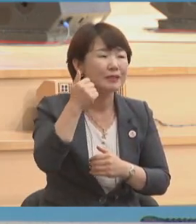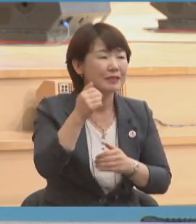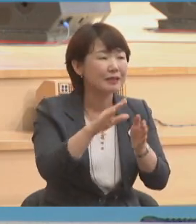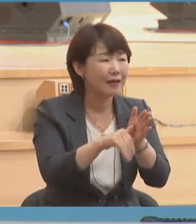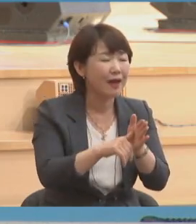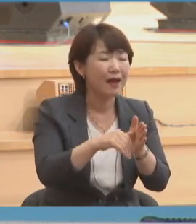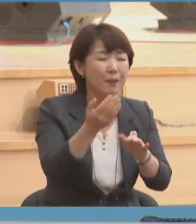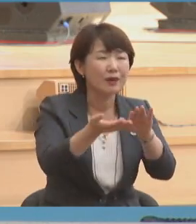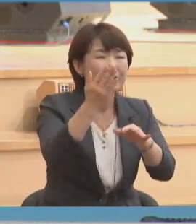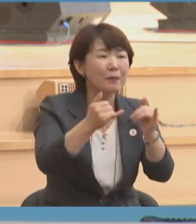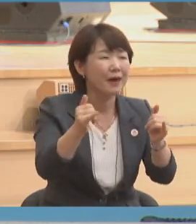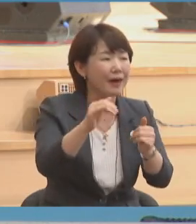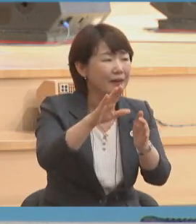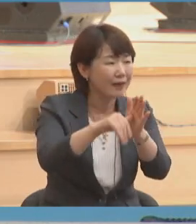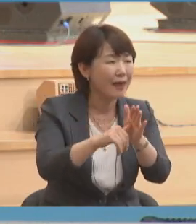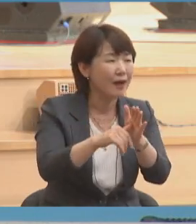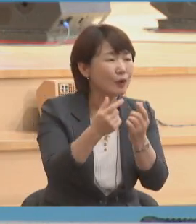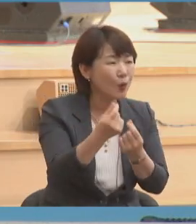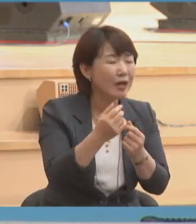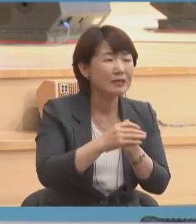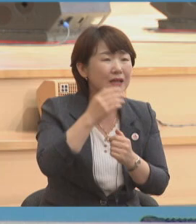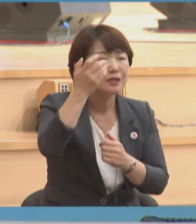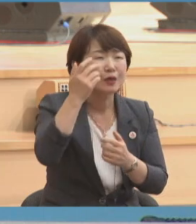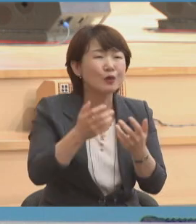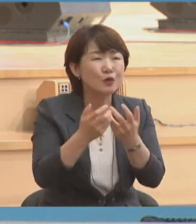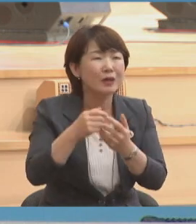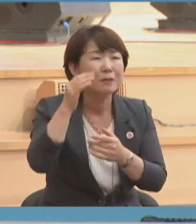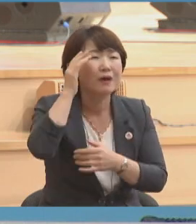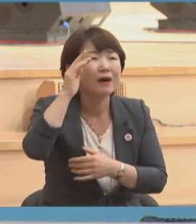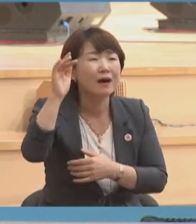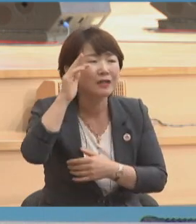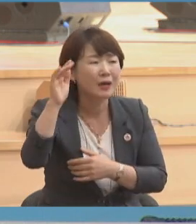때 사모했던 것처럼 성령 충만을 사모하지 않아,